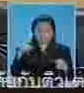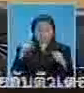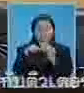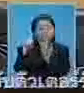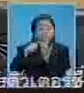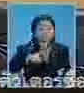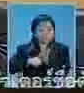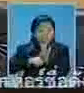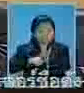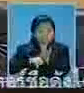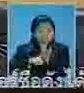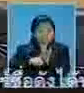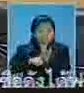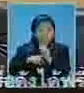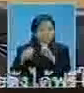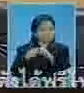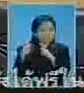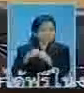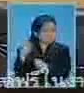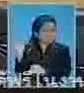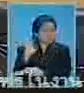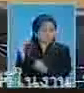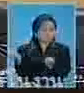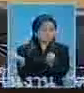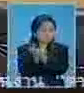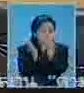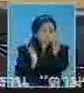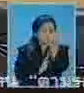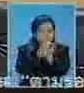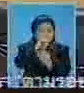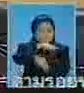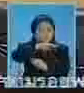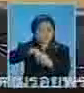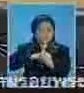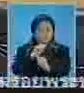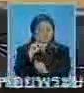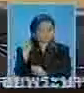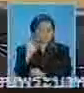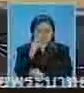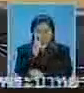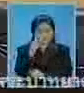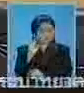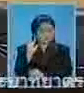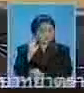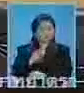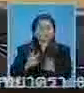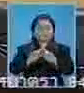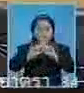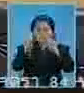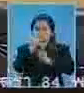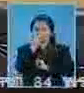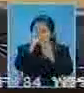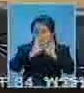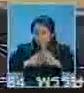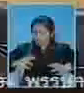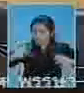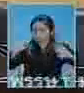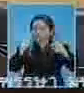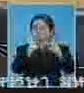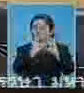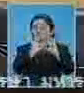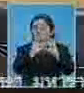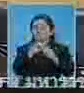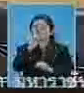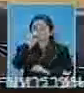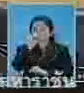ที่มีเป็นปัญหาต่อเสถียรภาพของเศรษฐกิจของประเทศที่สำคัญนะครับก็คือการที่ท่าน